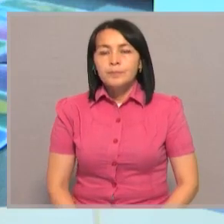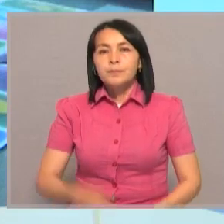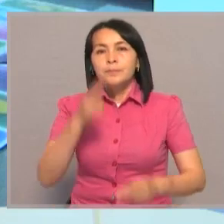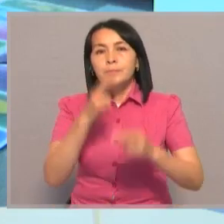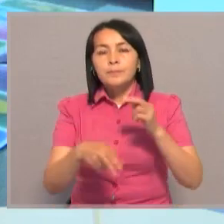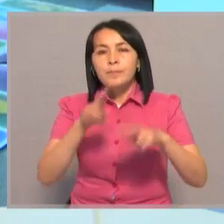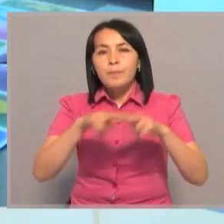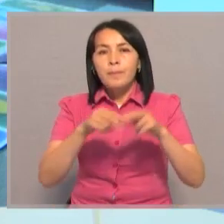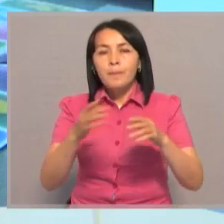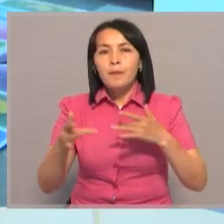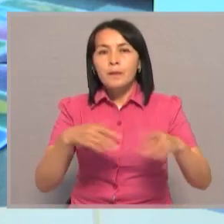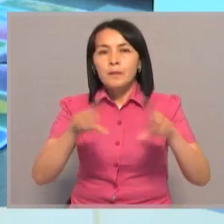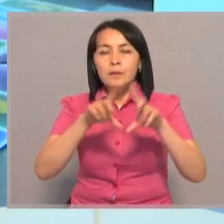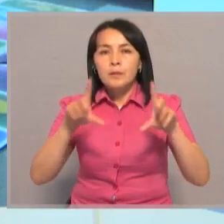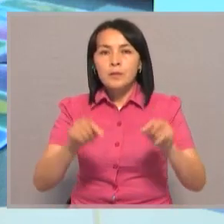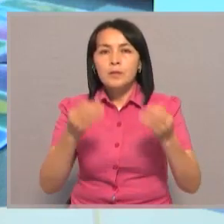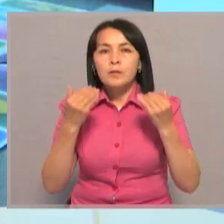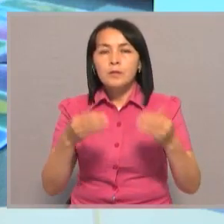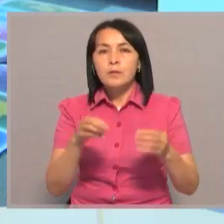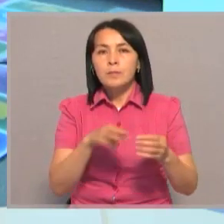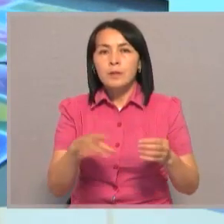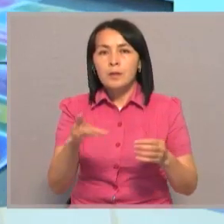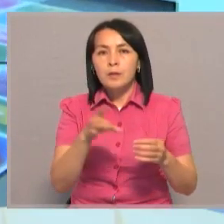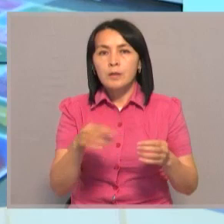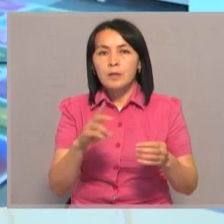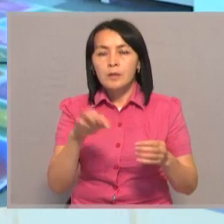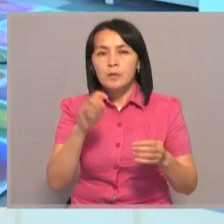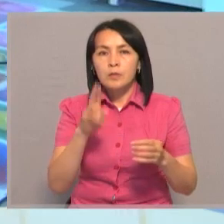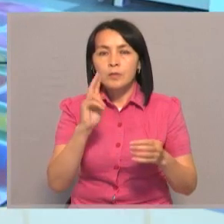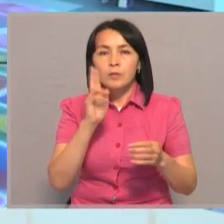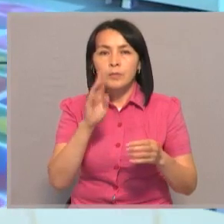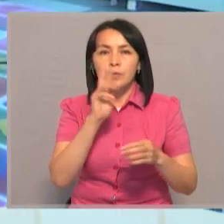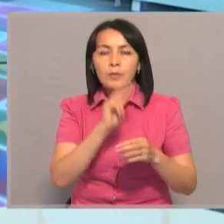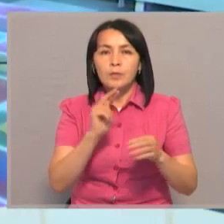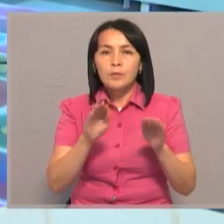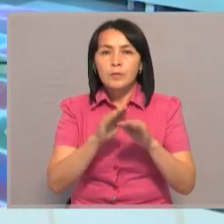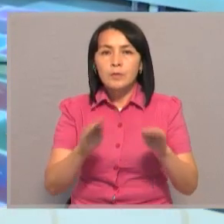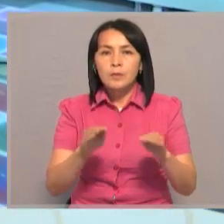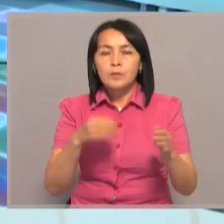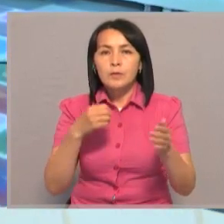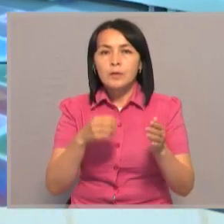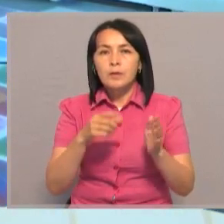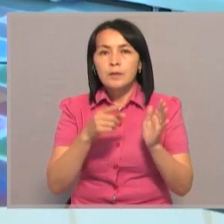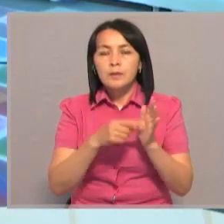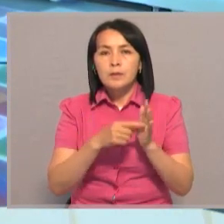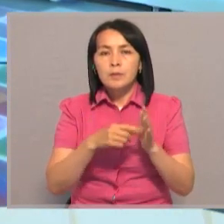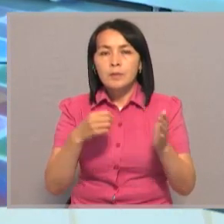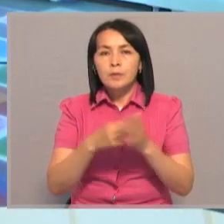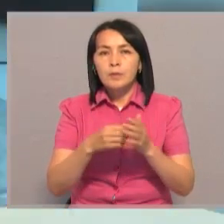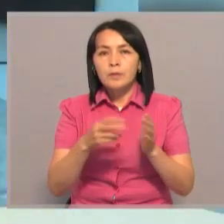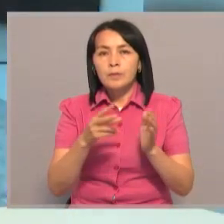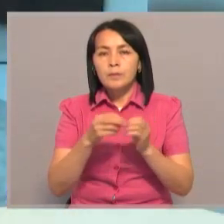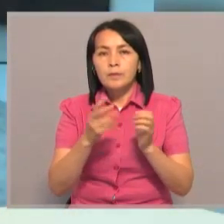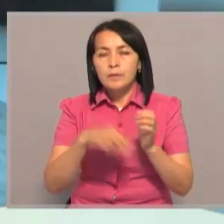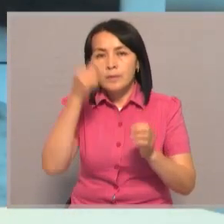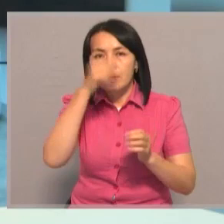Завершено строительство дворца школьников в микрорайоне Нур-Сад. Тут будут обучаться дети от 7 до 18 лет. Всего здание